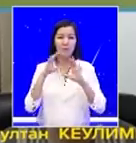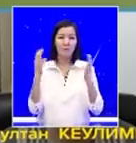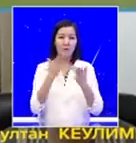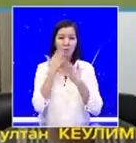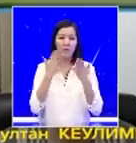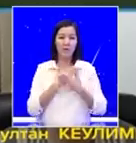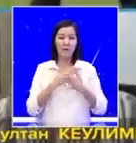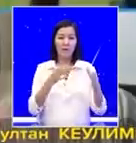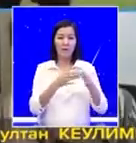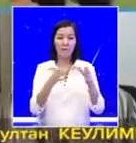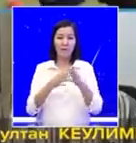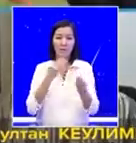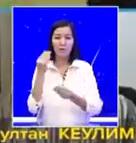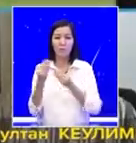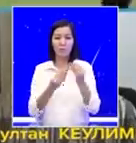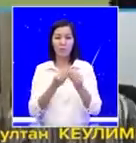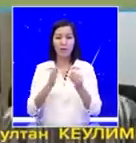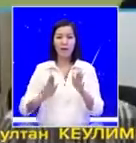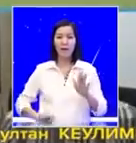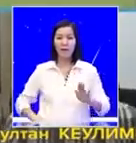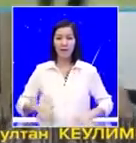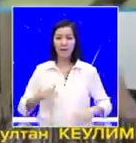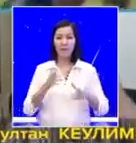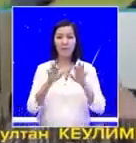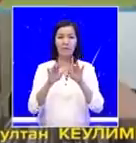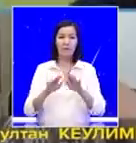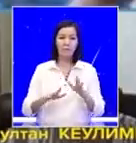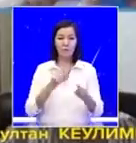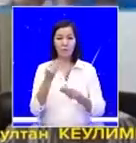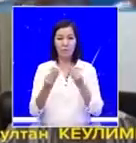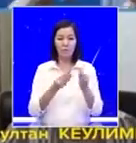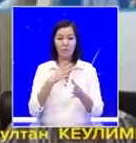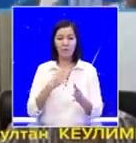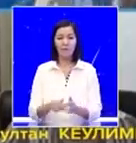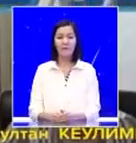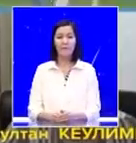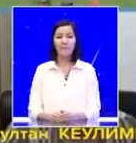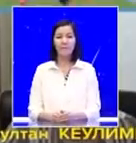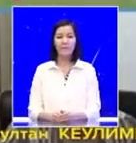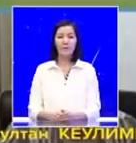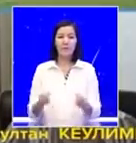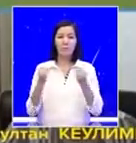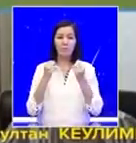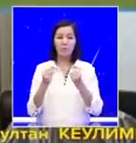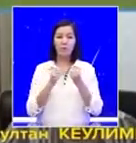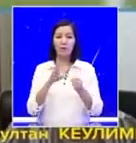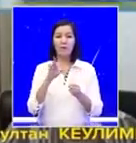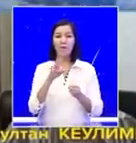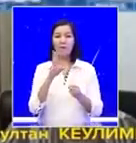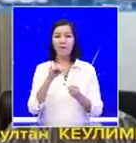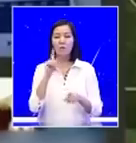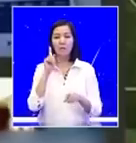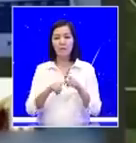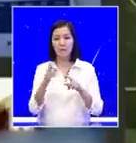командасының жейдесін киіп, бұл жолы аяққа емес, алақандағы компьютер тетігіне кезек берді. Кәсіби спортшылар виртуалды әлемге тез